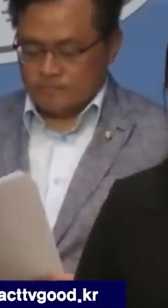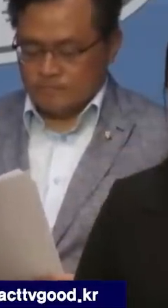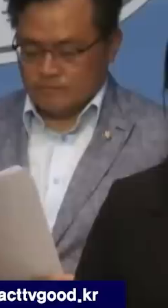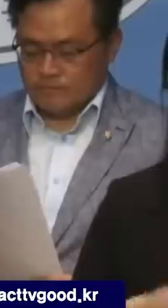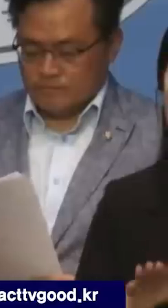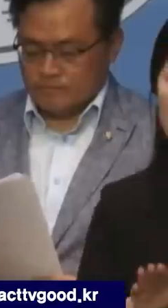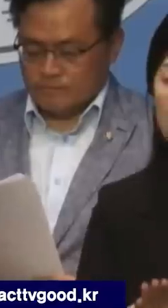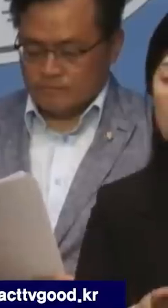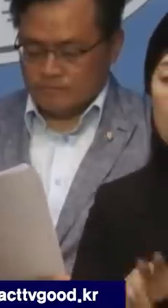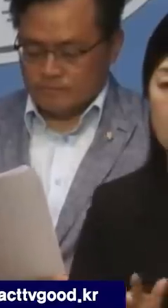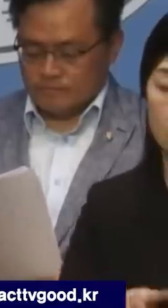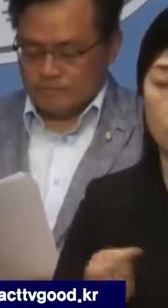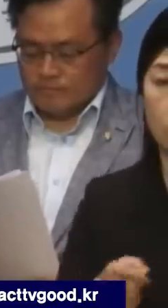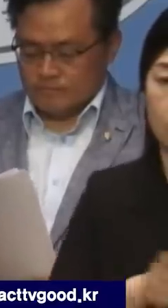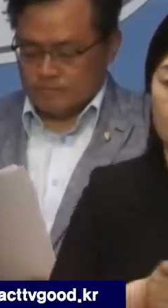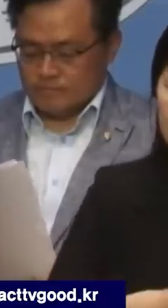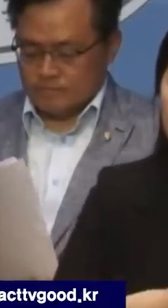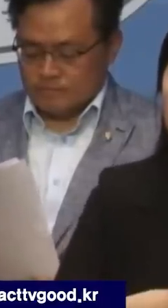오늘 당장이라도